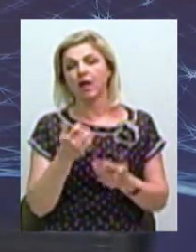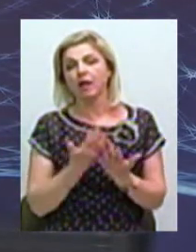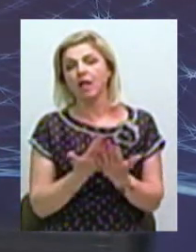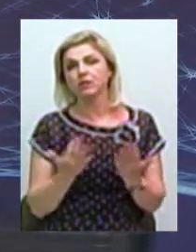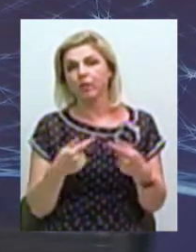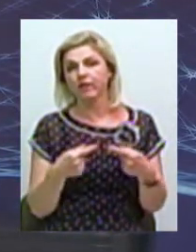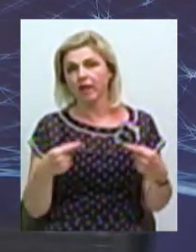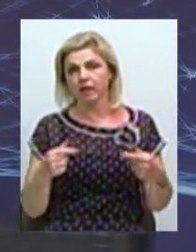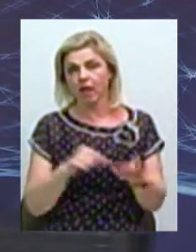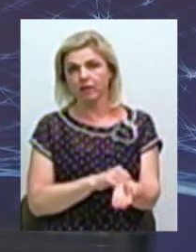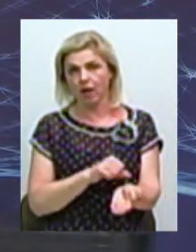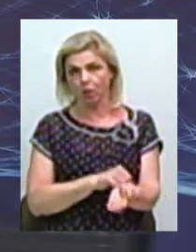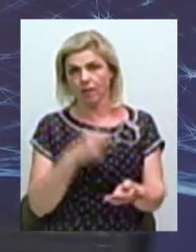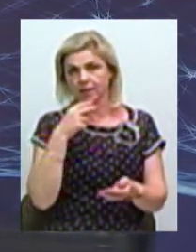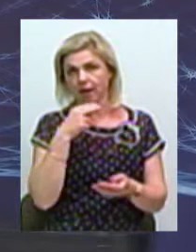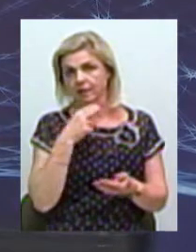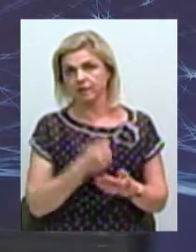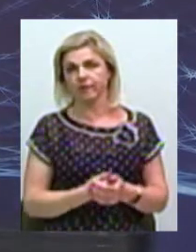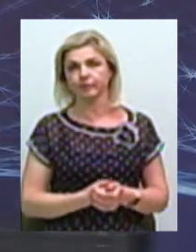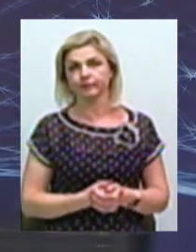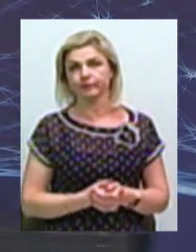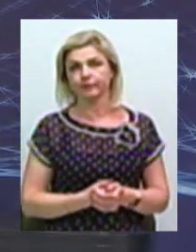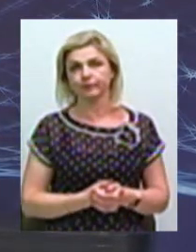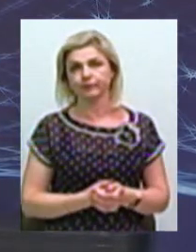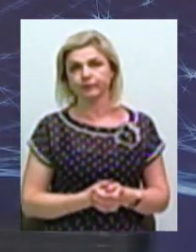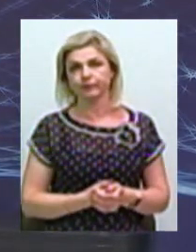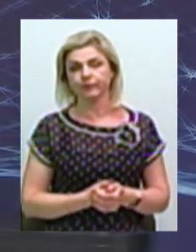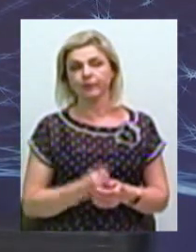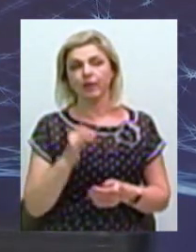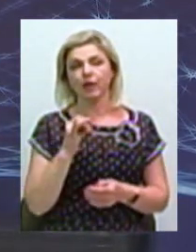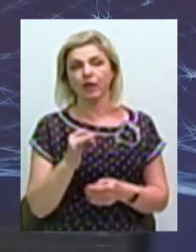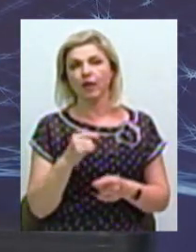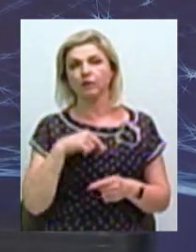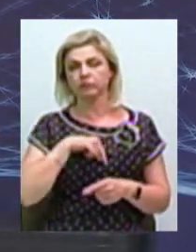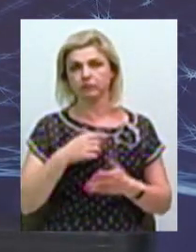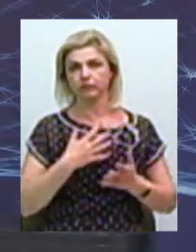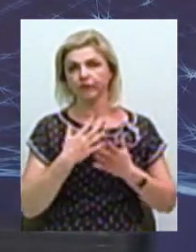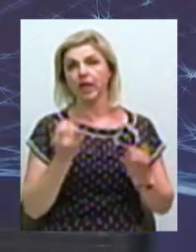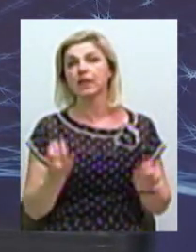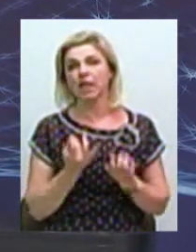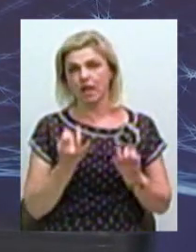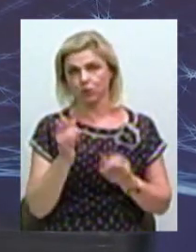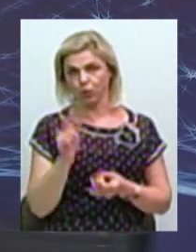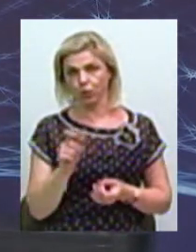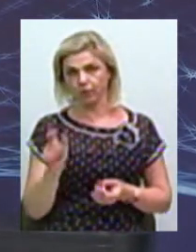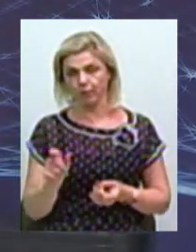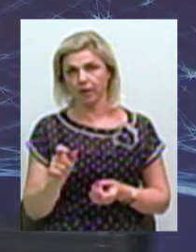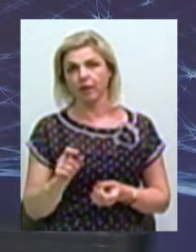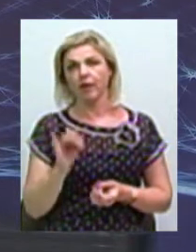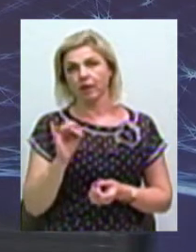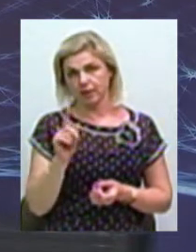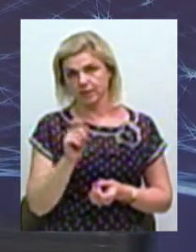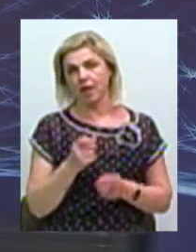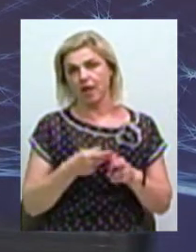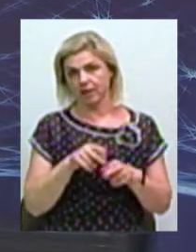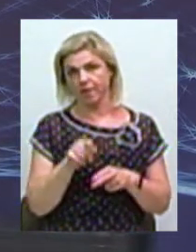разновидности там всяких наркотических средств. И в основном двигает, движет интерес людьми, и вот из-за интереса